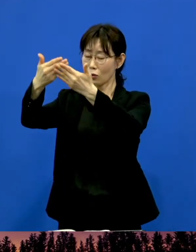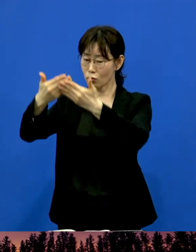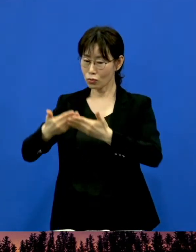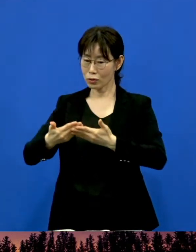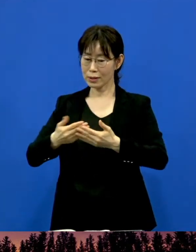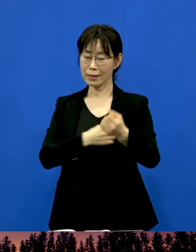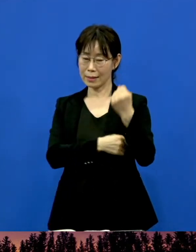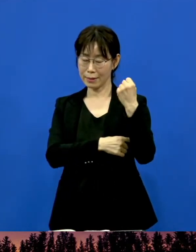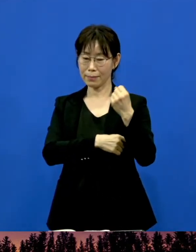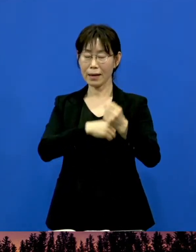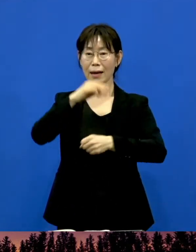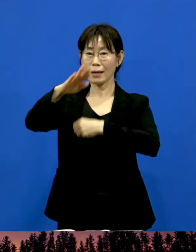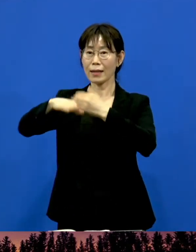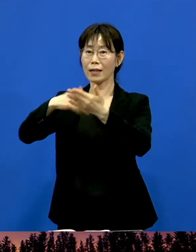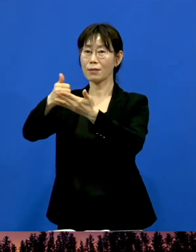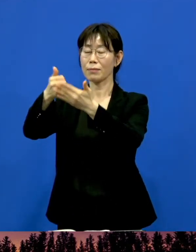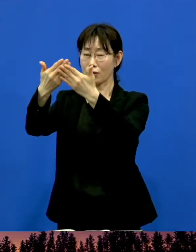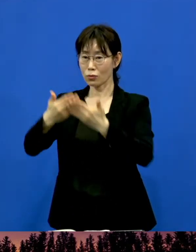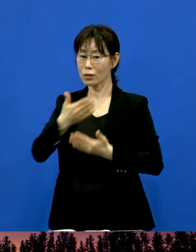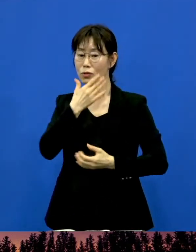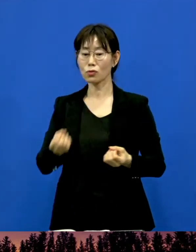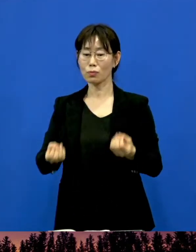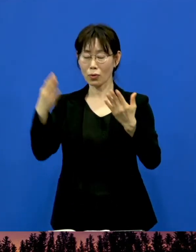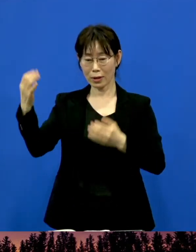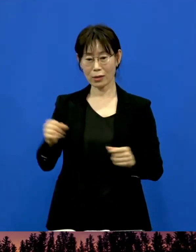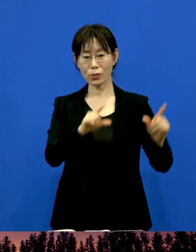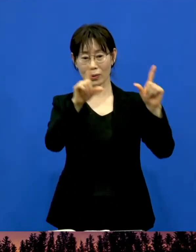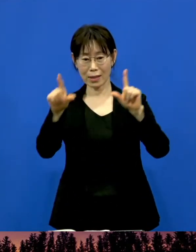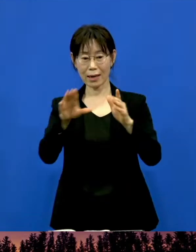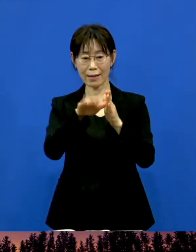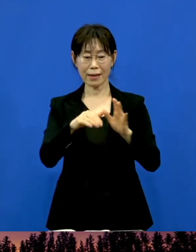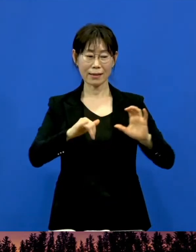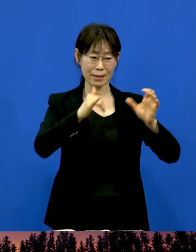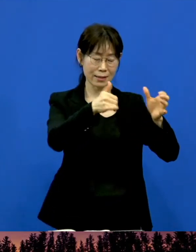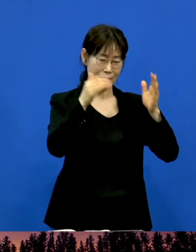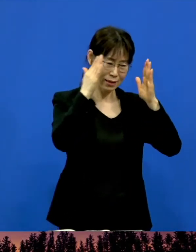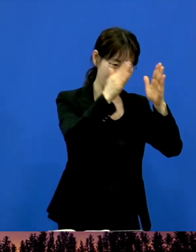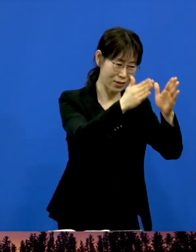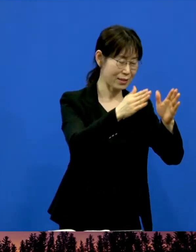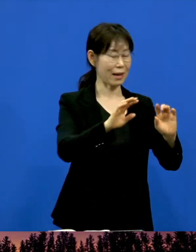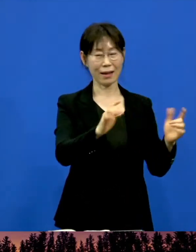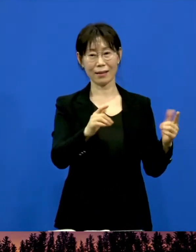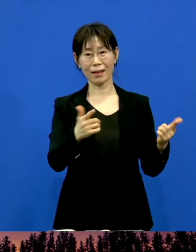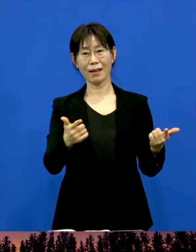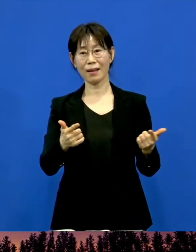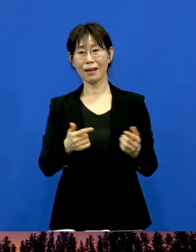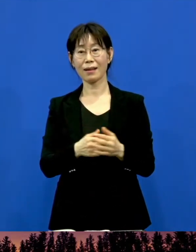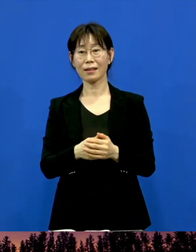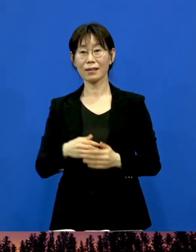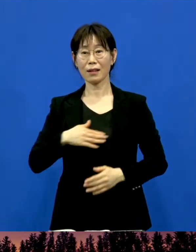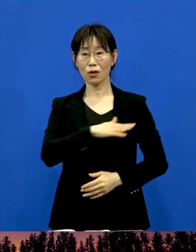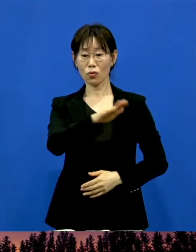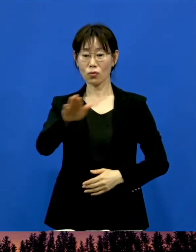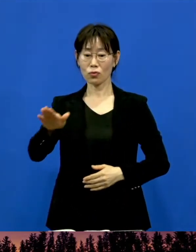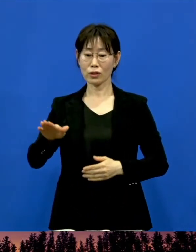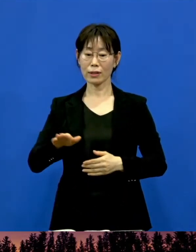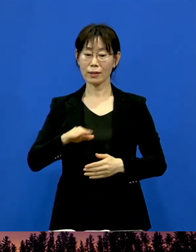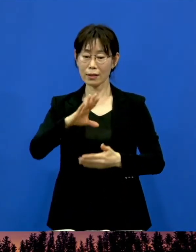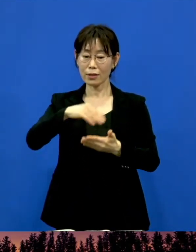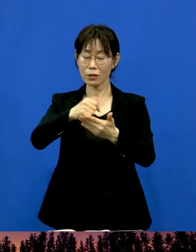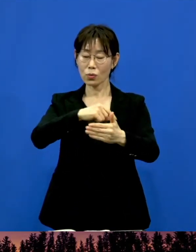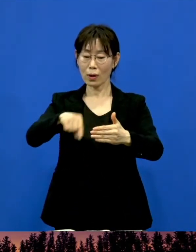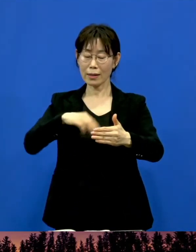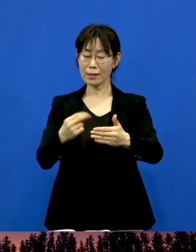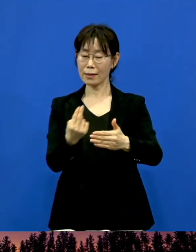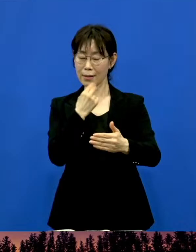위해서 사용합니다. 우리는 어마어마한 에너지를 갖고 있어요. 그리스도 안에서 우리는 엄청난